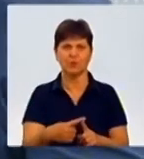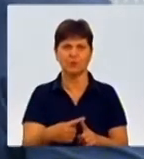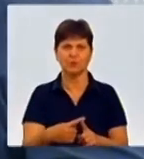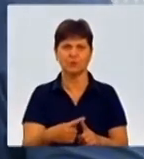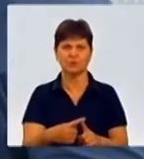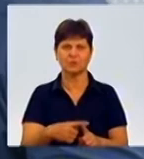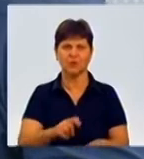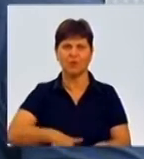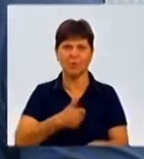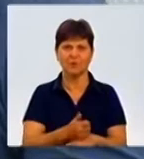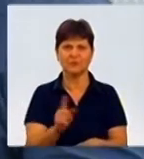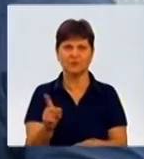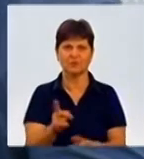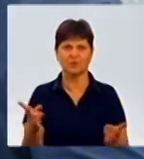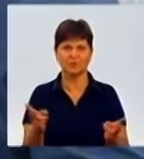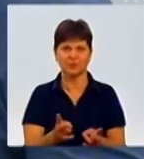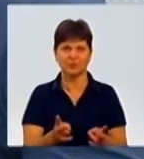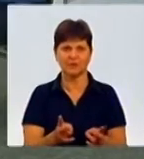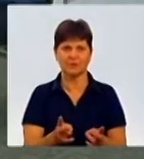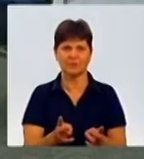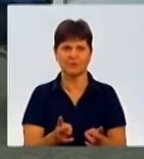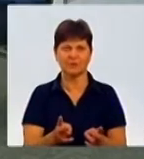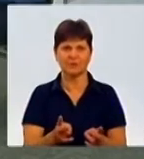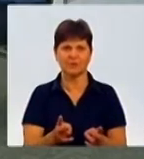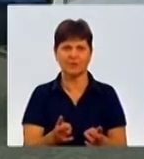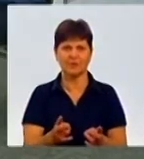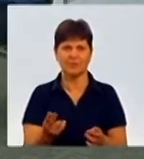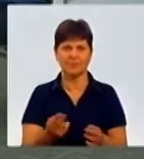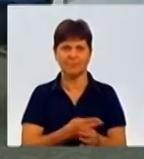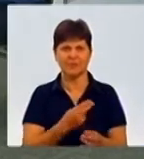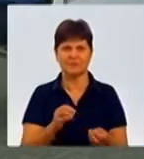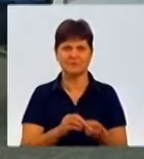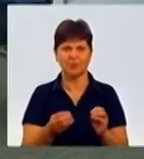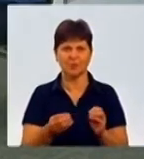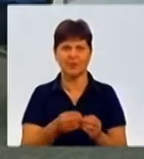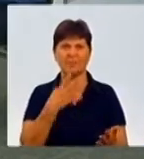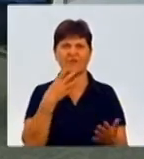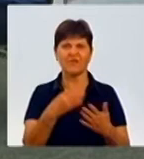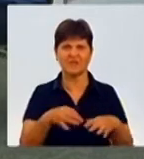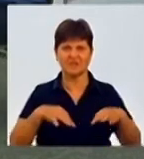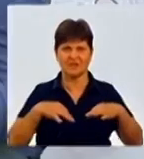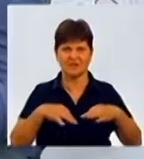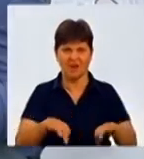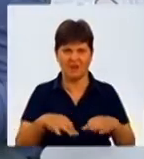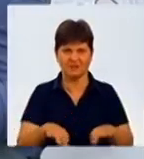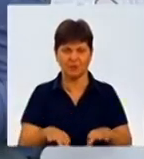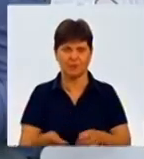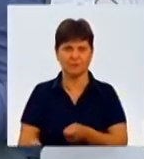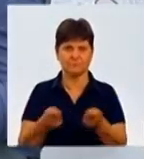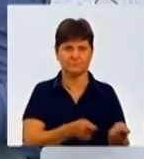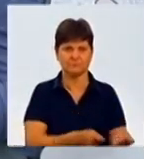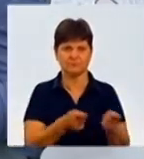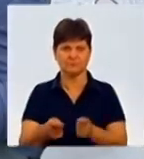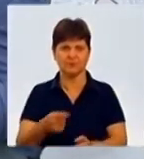головне, що нам потрібно було, це його мобільність. Ми його без проблем транспортуємо власним транспортом, легковим автомобілем. От. Плюс